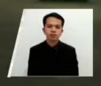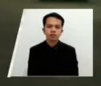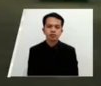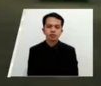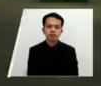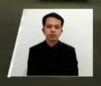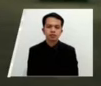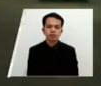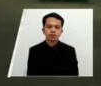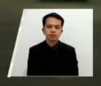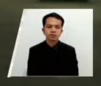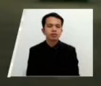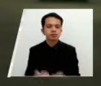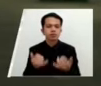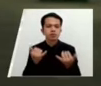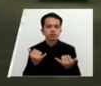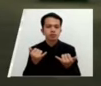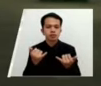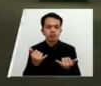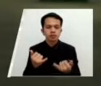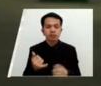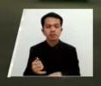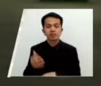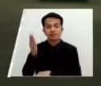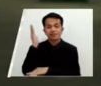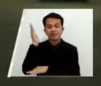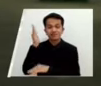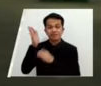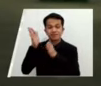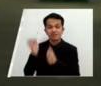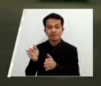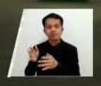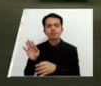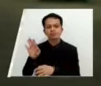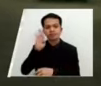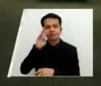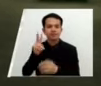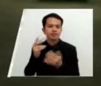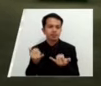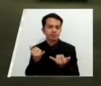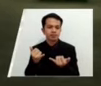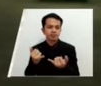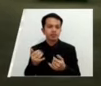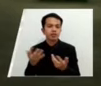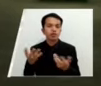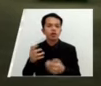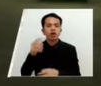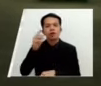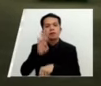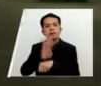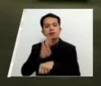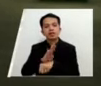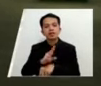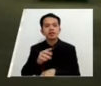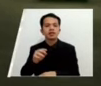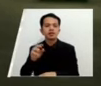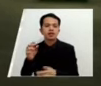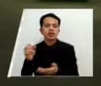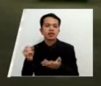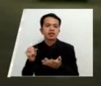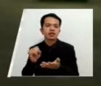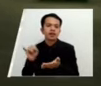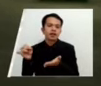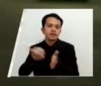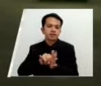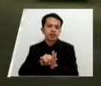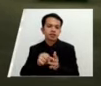Samantala, Pia, keynote speaker ngayong gabi si Pangulong Bongbong Marcos sa ginanap na ASEAN Business and Investment Summit. Ibinida niya sa